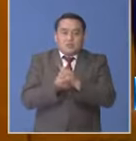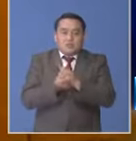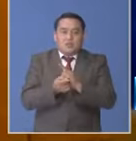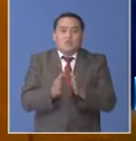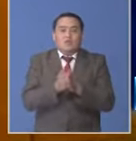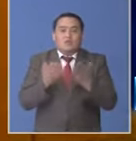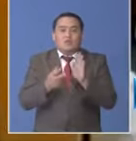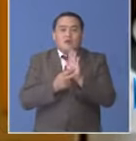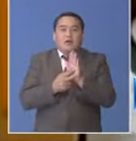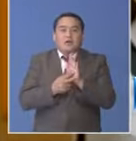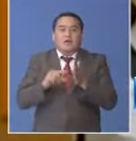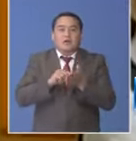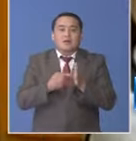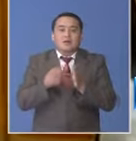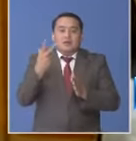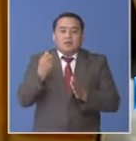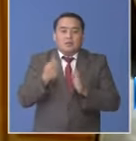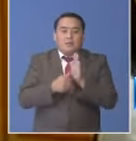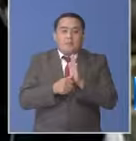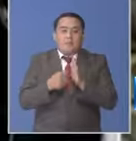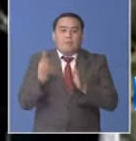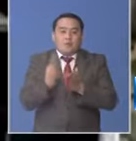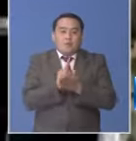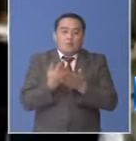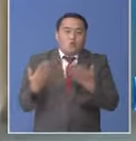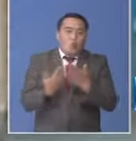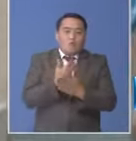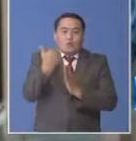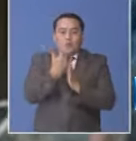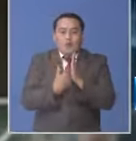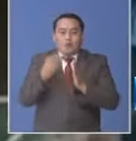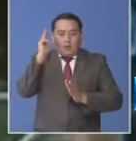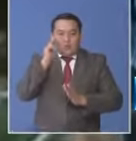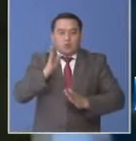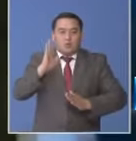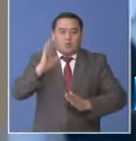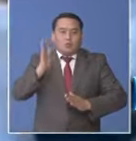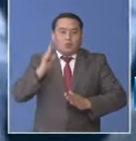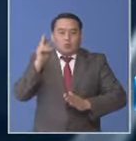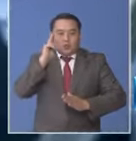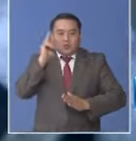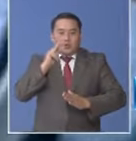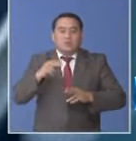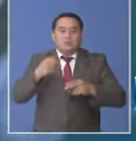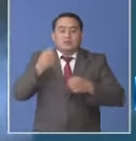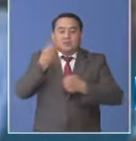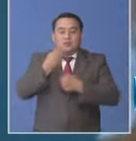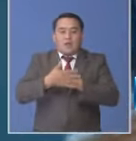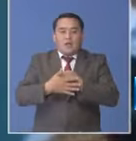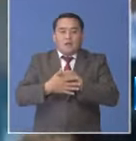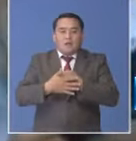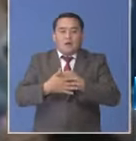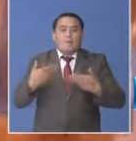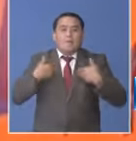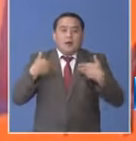классов. 370 тысяч детей первоклашек переходят на обновленную программу. С началом учебного года столичные 70 лицей